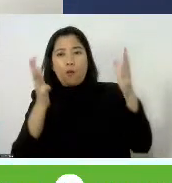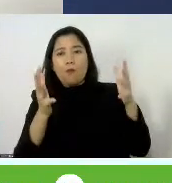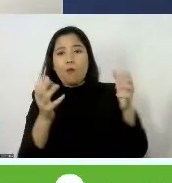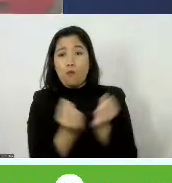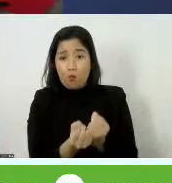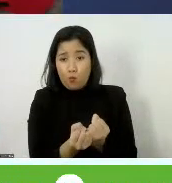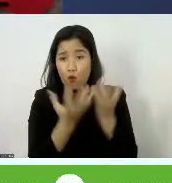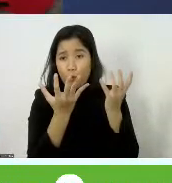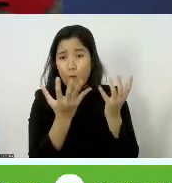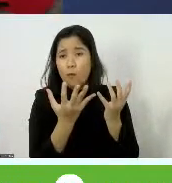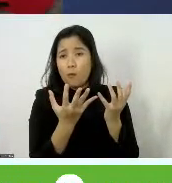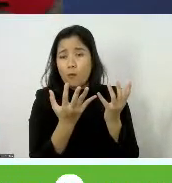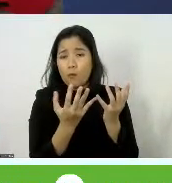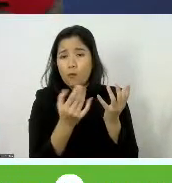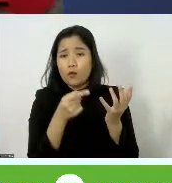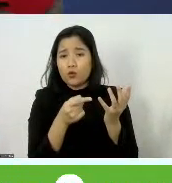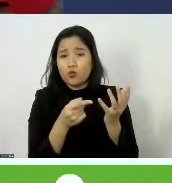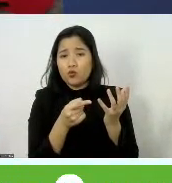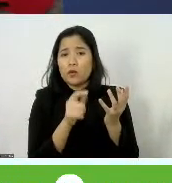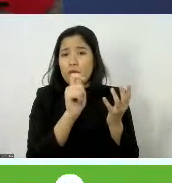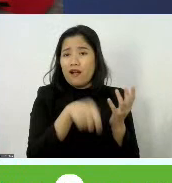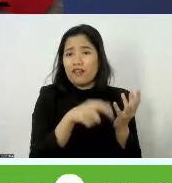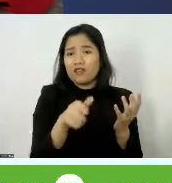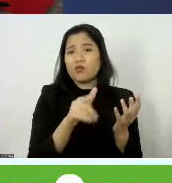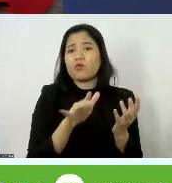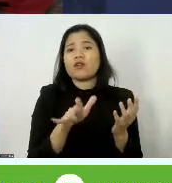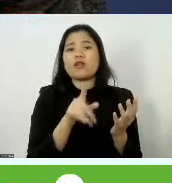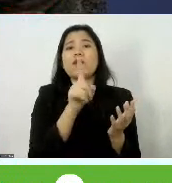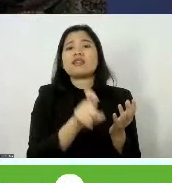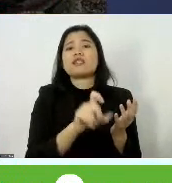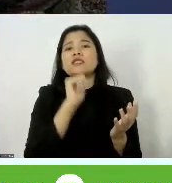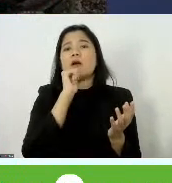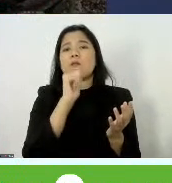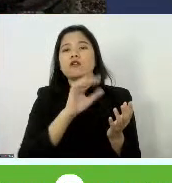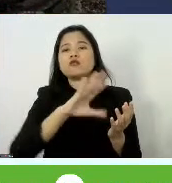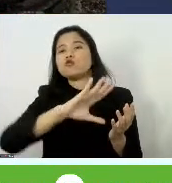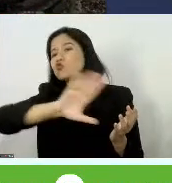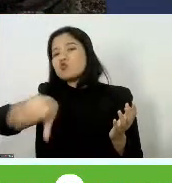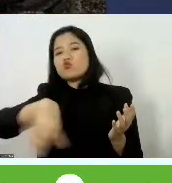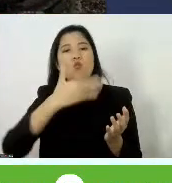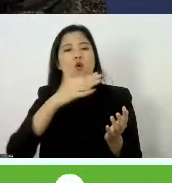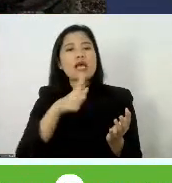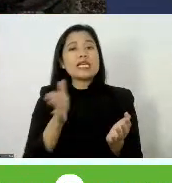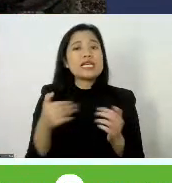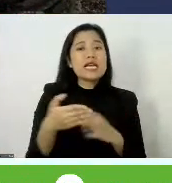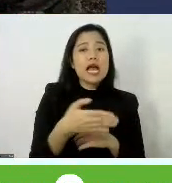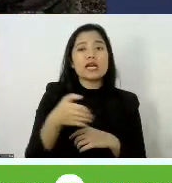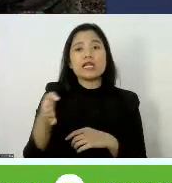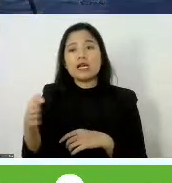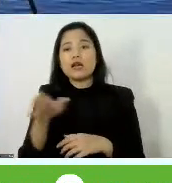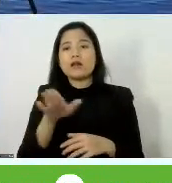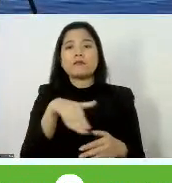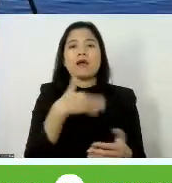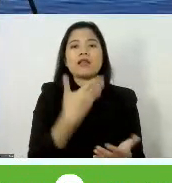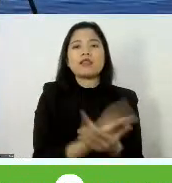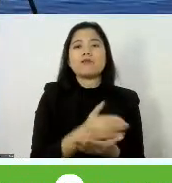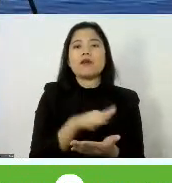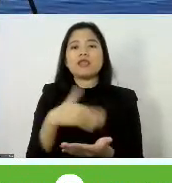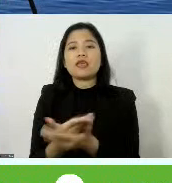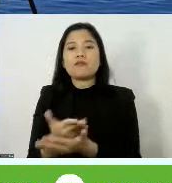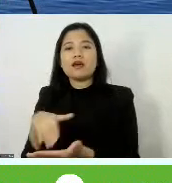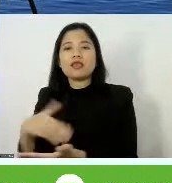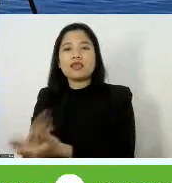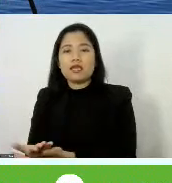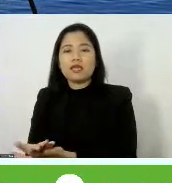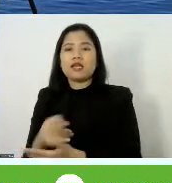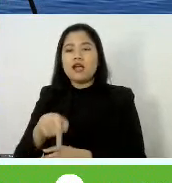bom itu dipakai yang mati itu bukan cuma ikan yang akan ditangkap semua ikannya akan mati yang lebih repot adalah bukan cuma semua